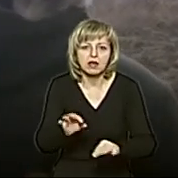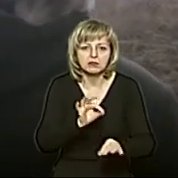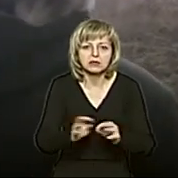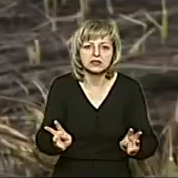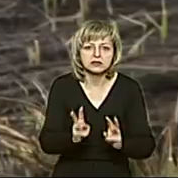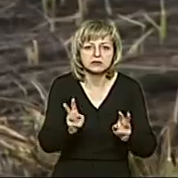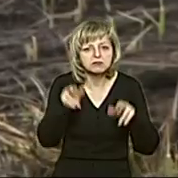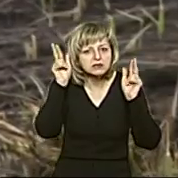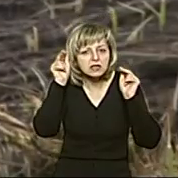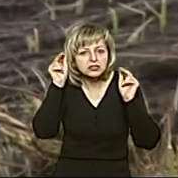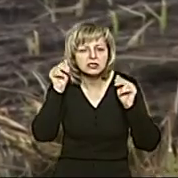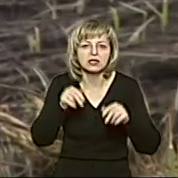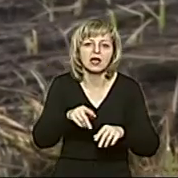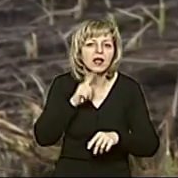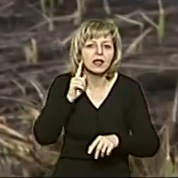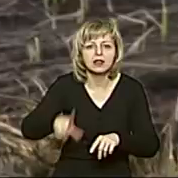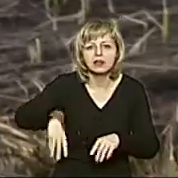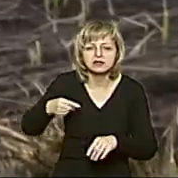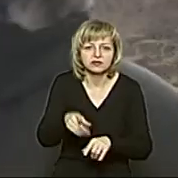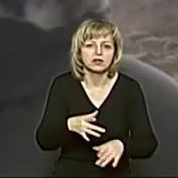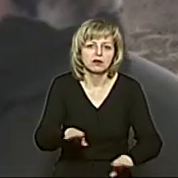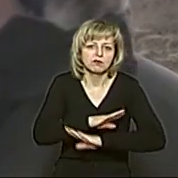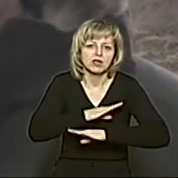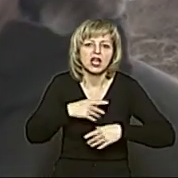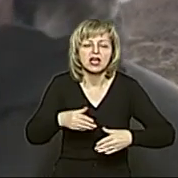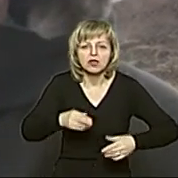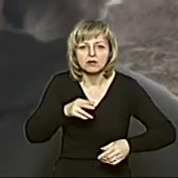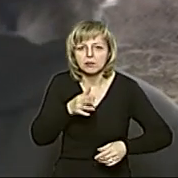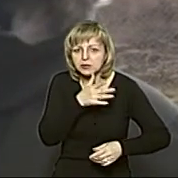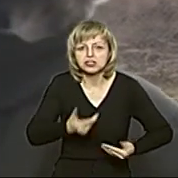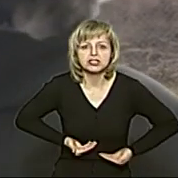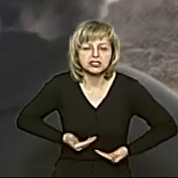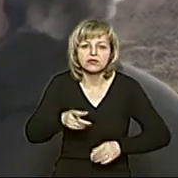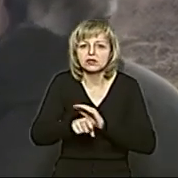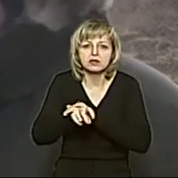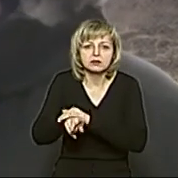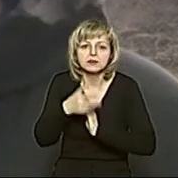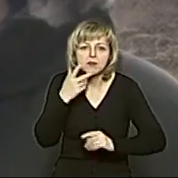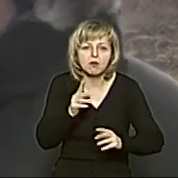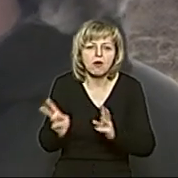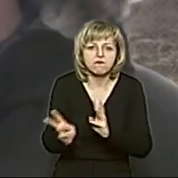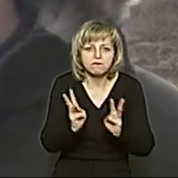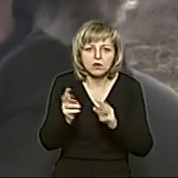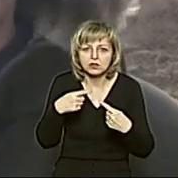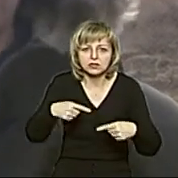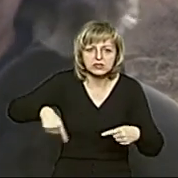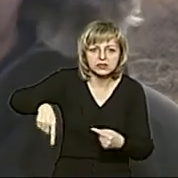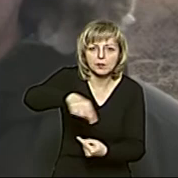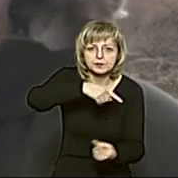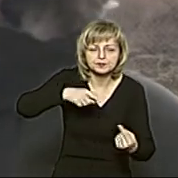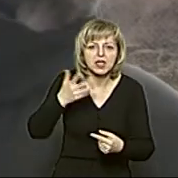спалених зайченят, там лисенят, вони горять заживо під час цієї пожежі, вони не можуть втекти, бо горить з різної сторони, тим більше, коли вітер,